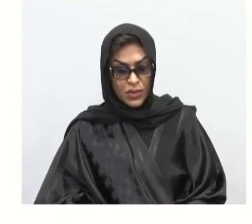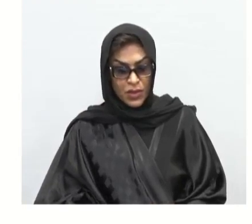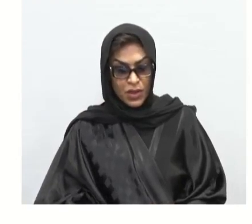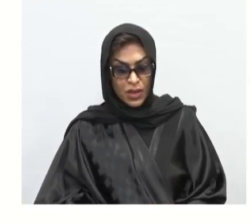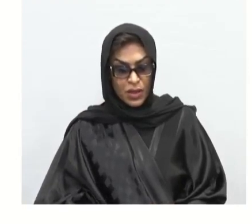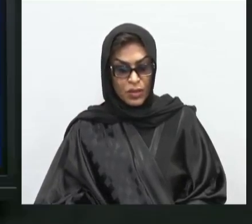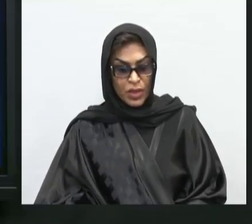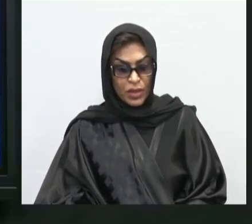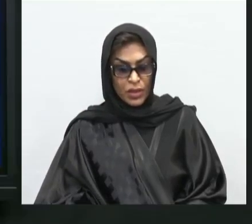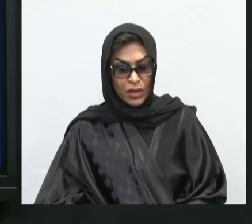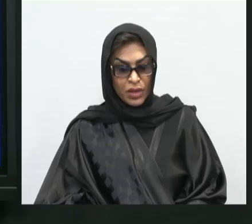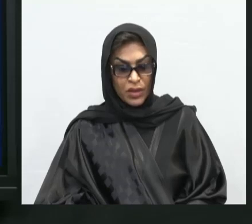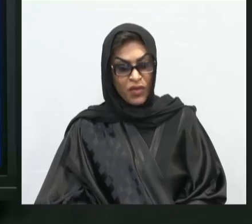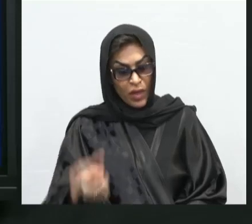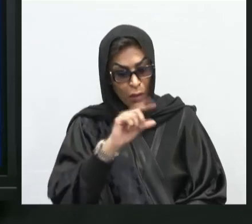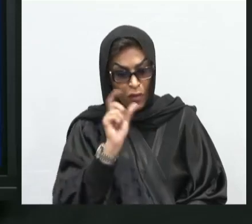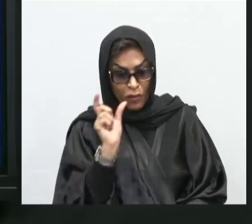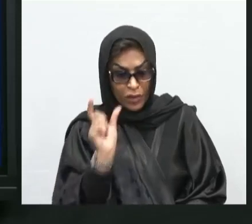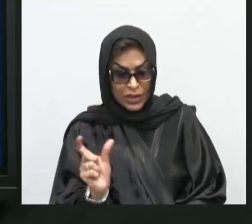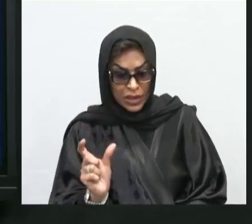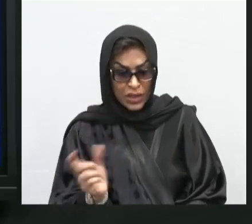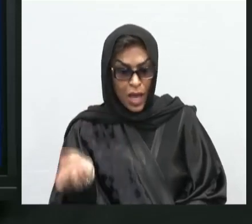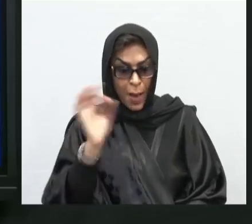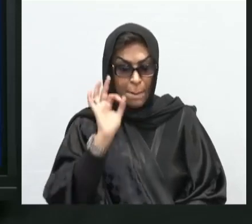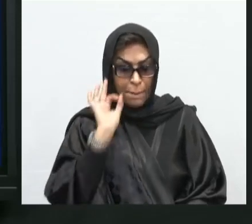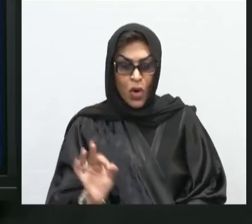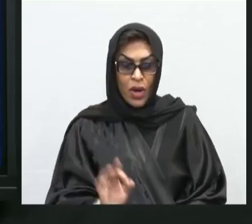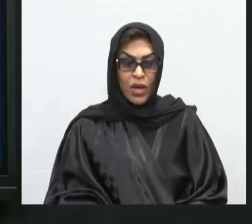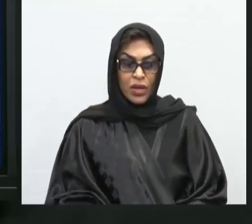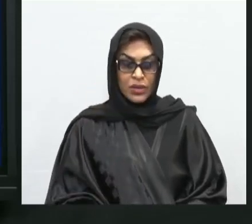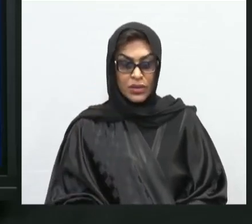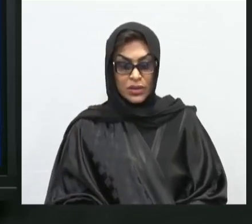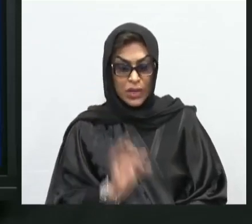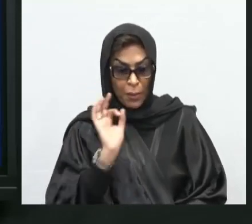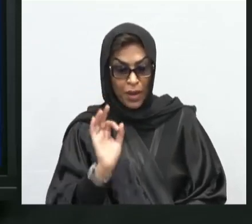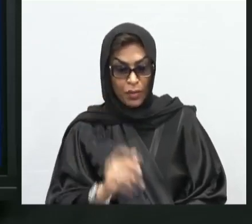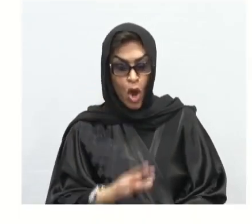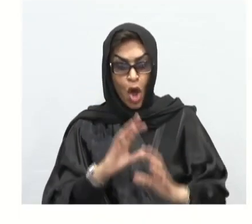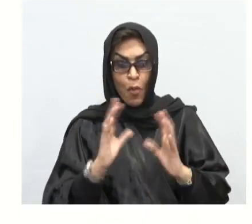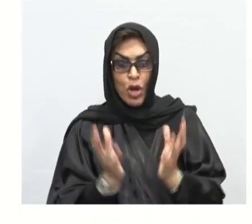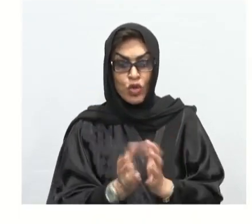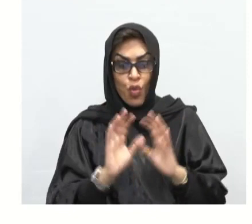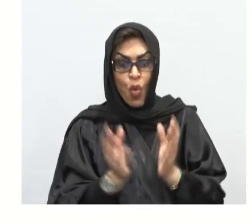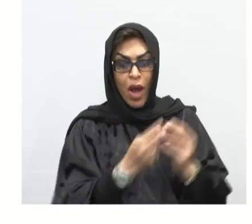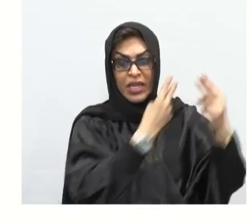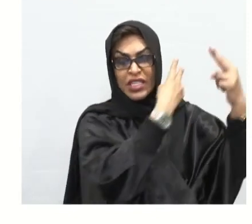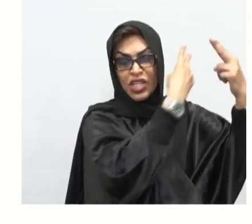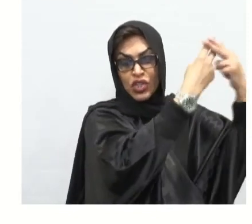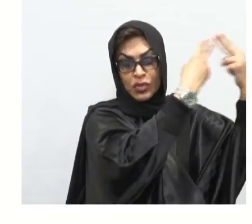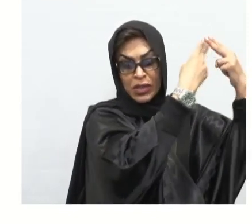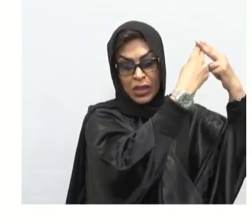لدينا عدد من المفردات اهمها طالبي وطالبتي كما تشاهدون امامكم المجموعه النجميه